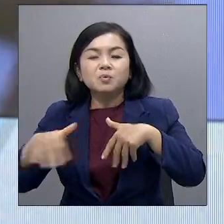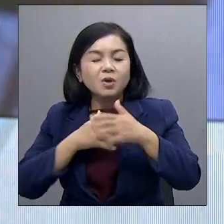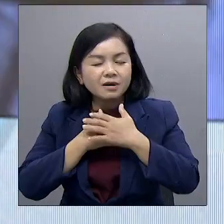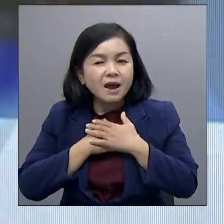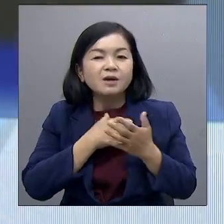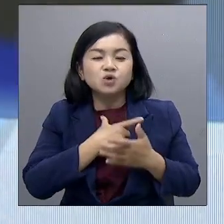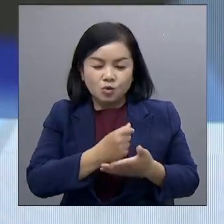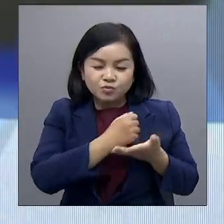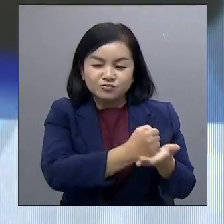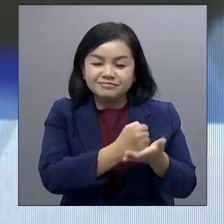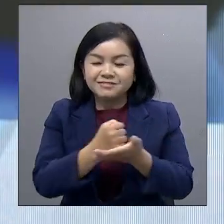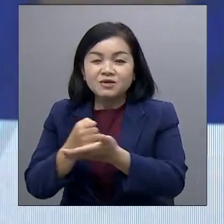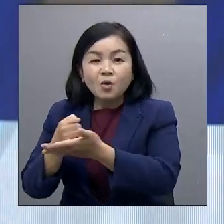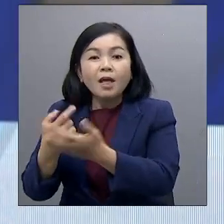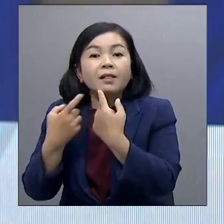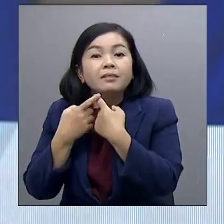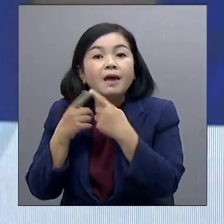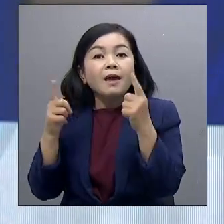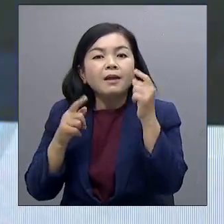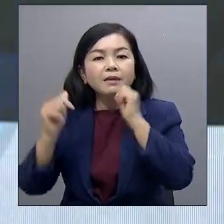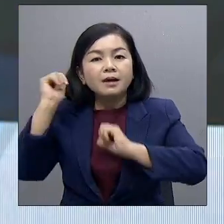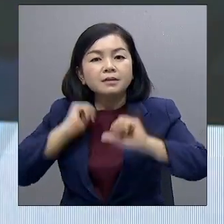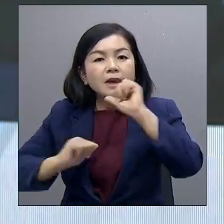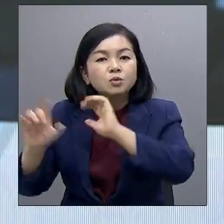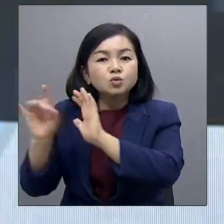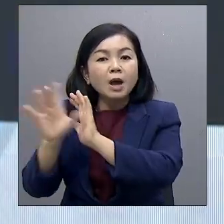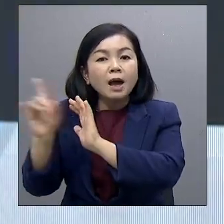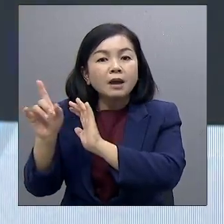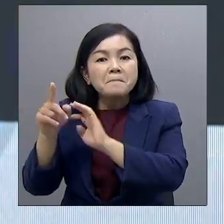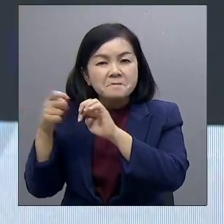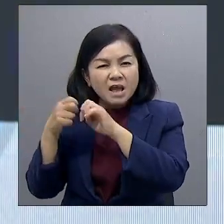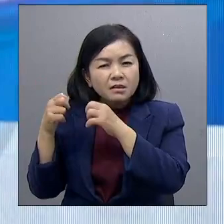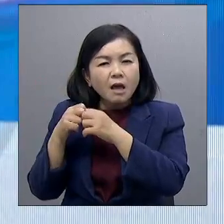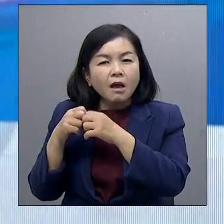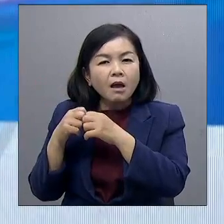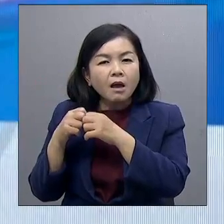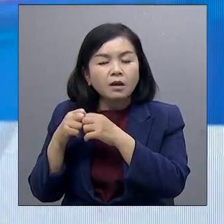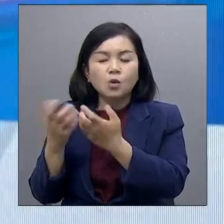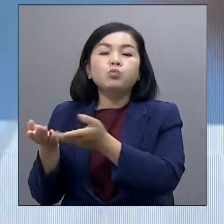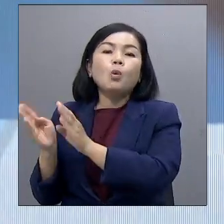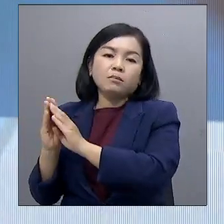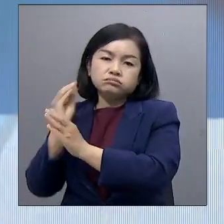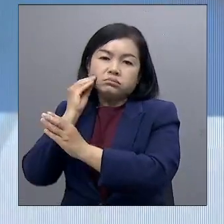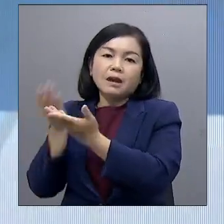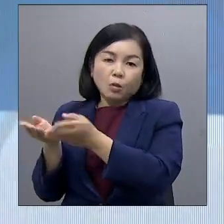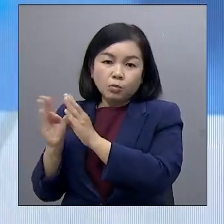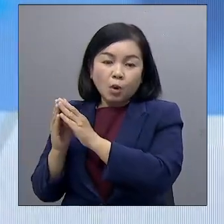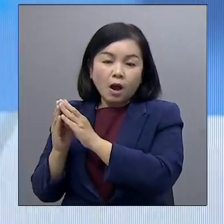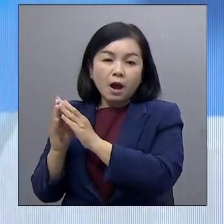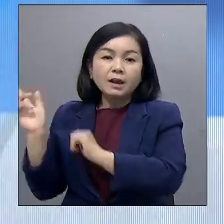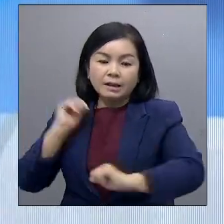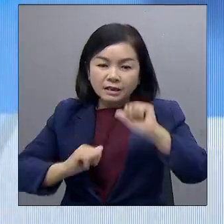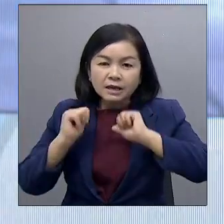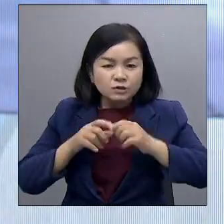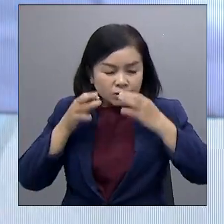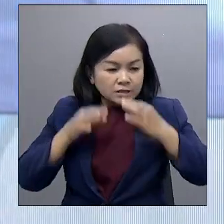ชอบช่วยเหลือคนอื่นนะครับแต่ว่าตัวละครตัวเนี้สุดท้ายเนี่ยเขาจะมีปัญหาเรื่องเกี่ยวกับที่บ้านซึ่งมันจะทำให้ตัวละคร